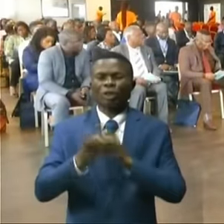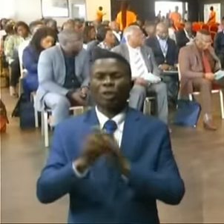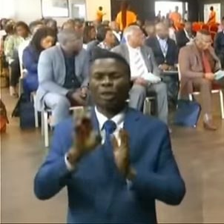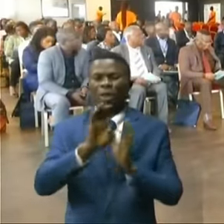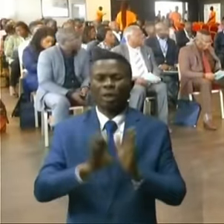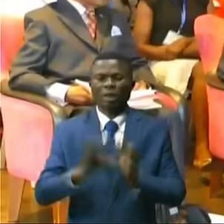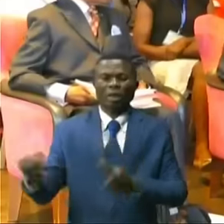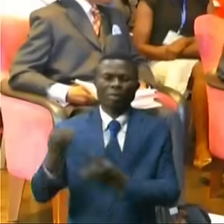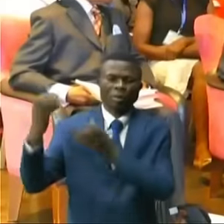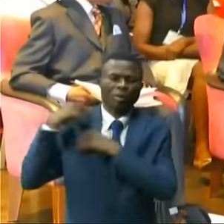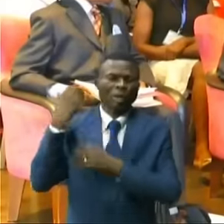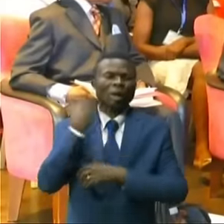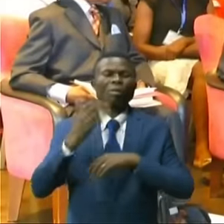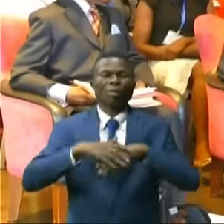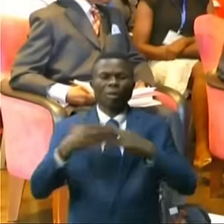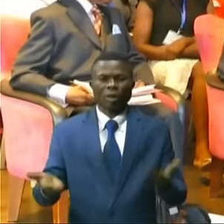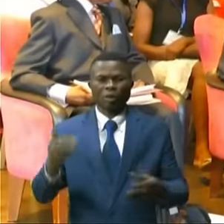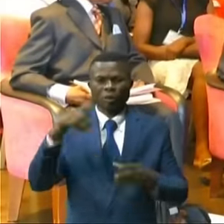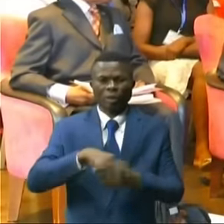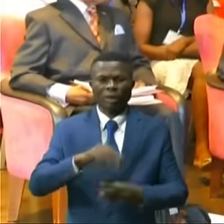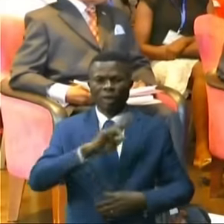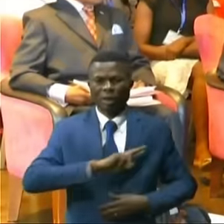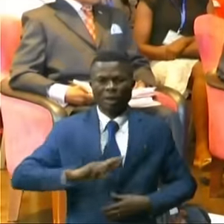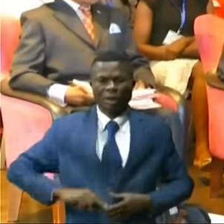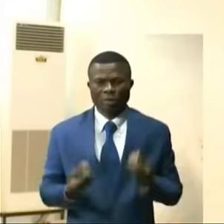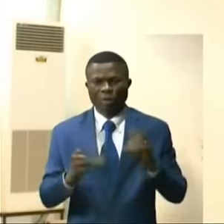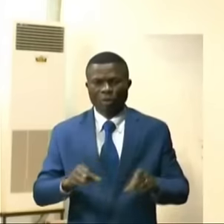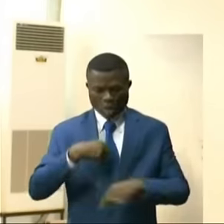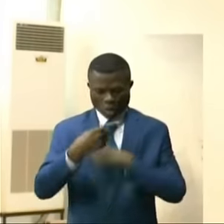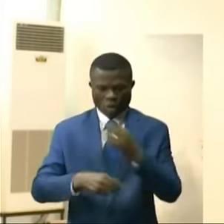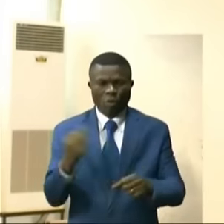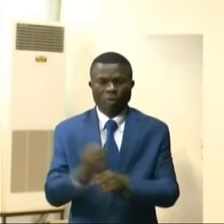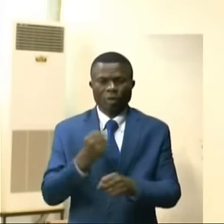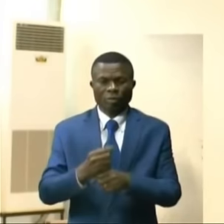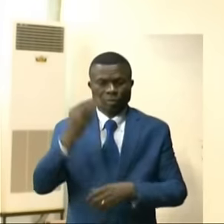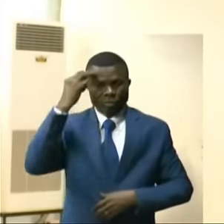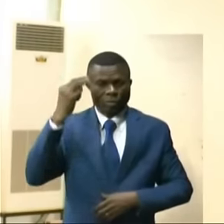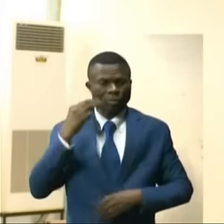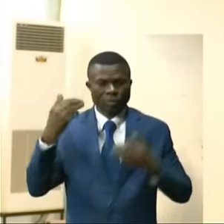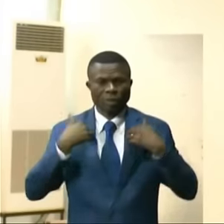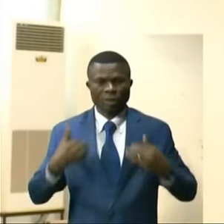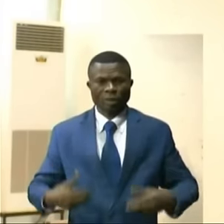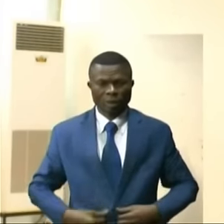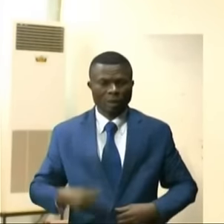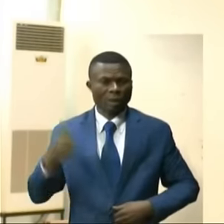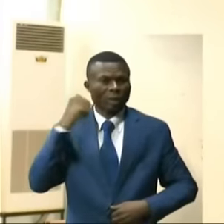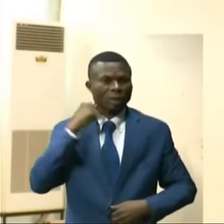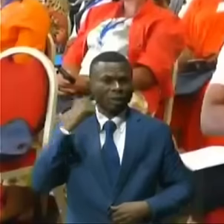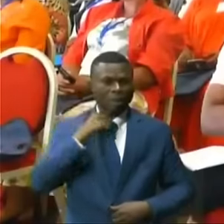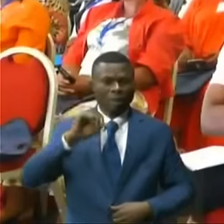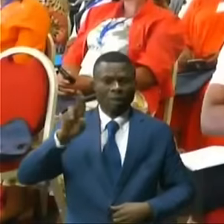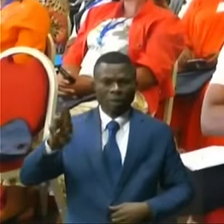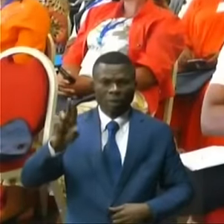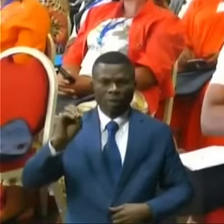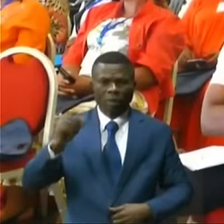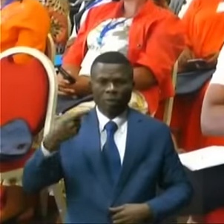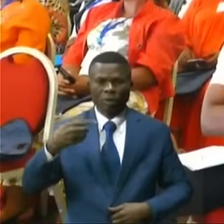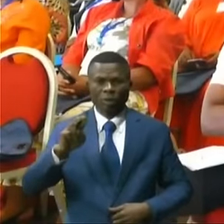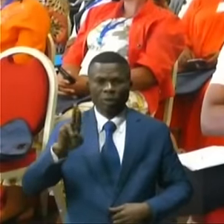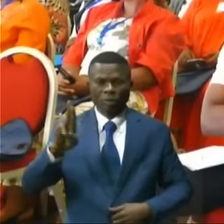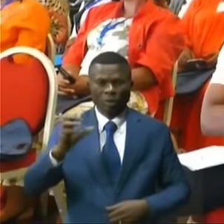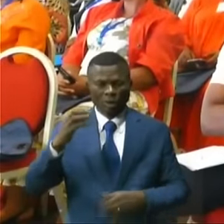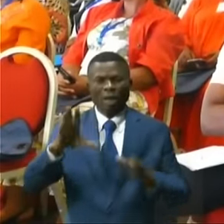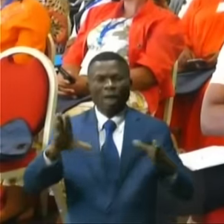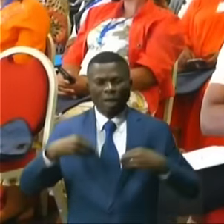la prise en charge des malades en RDC à l'ouverture de travaux le ministre de la Santé le docteur Roger Kamba a reconnu le